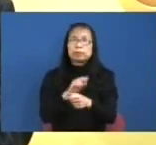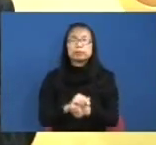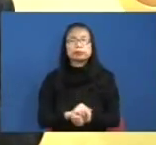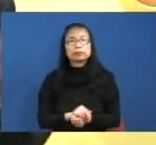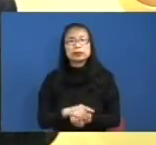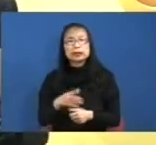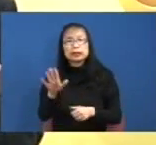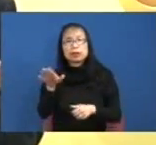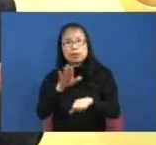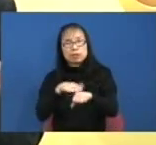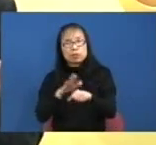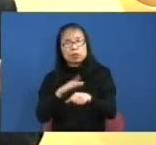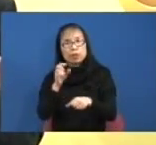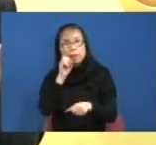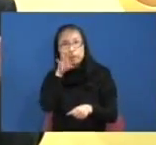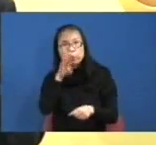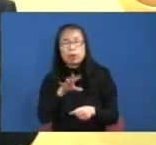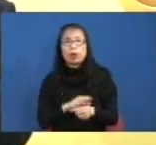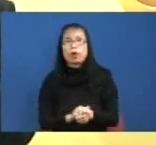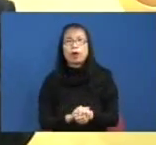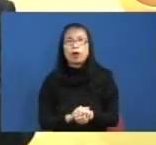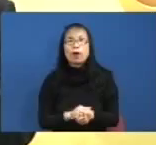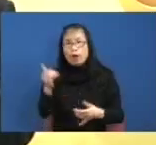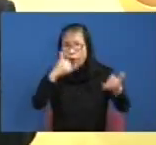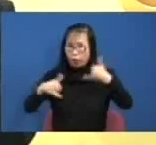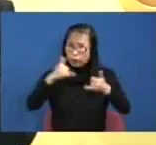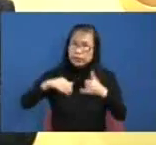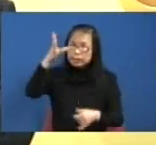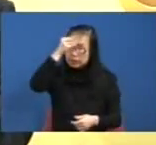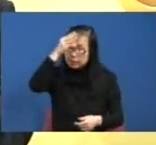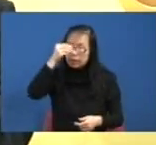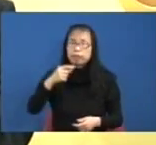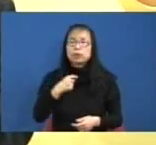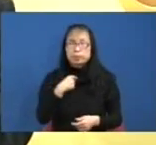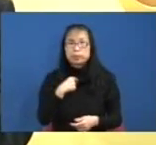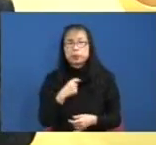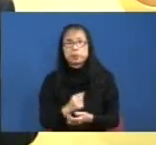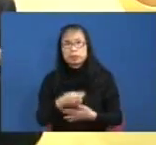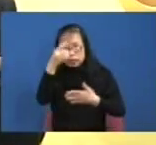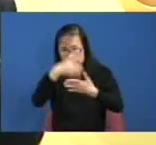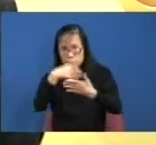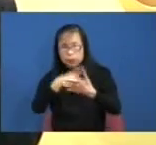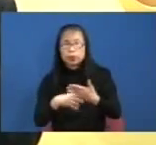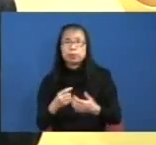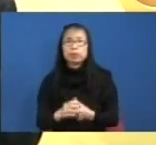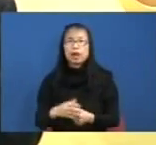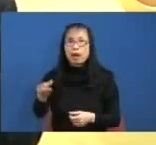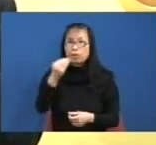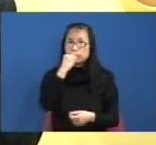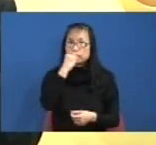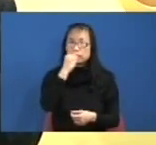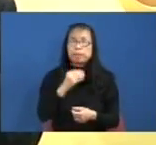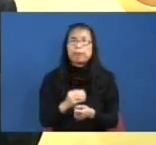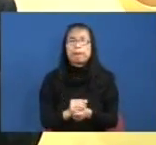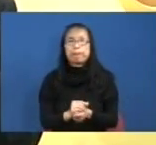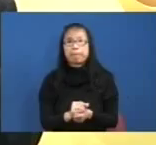理咧，就係頭先你所提到嘅，譬如話演習都係其中一個管理嘅程序之一。咁喺我哋做食品呢方面